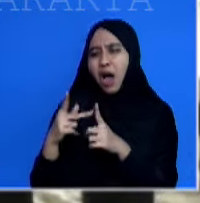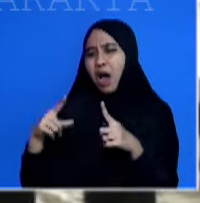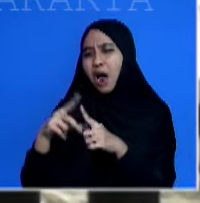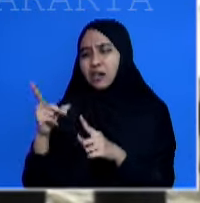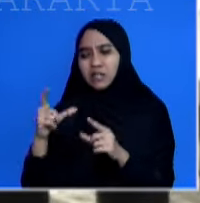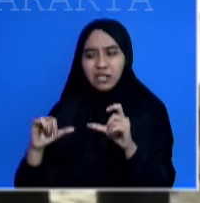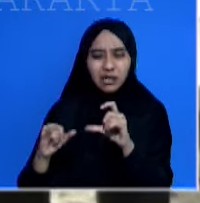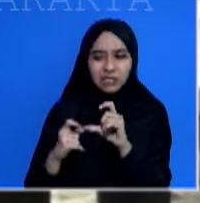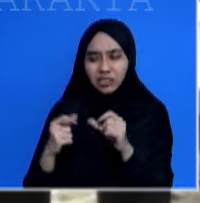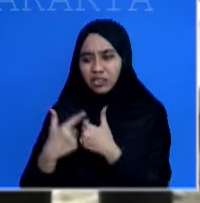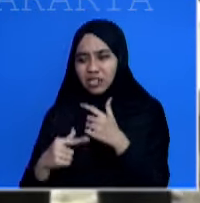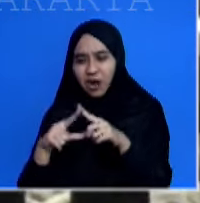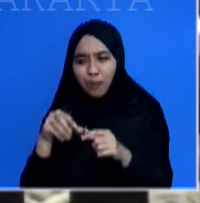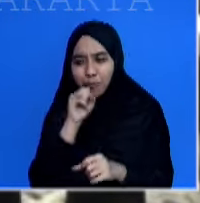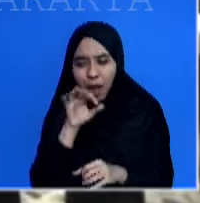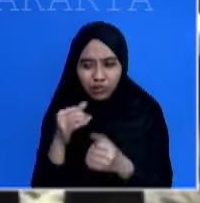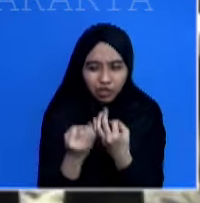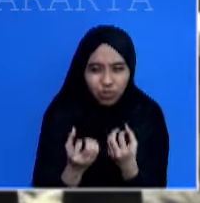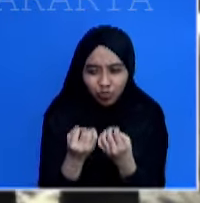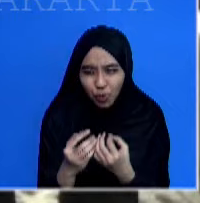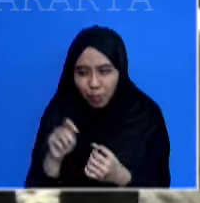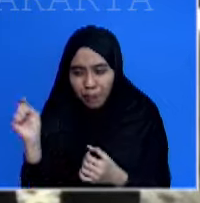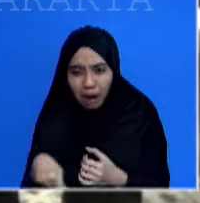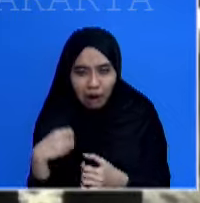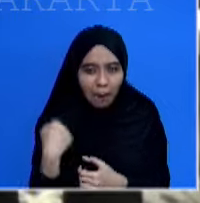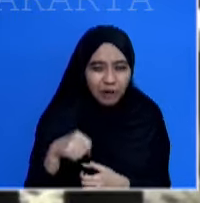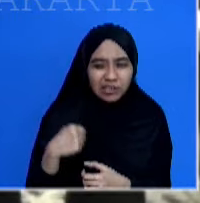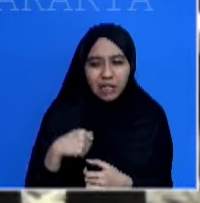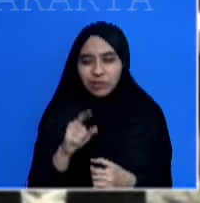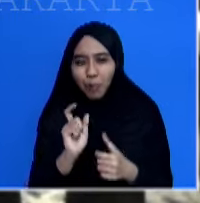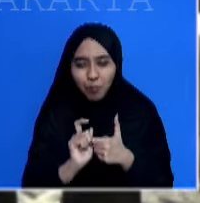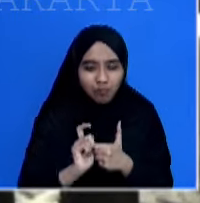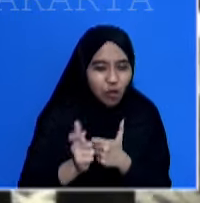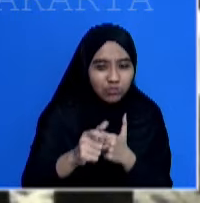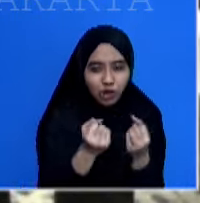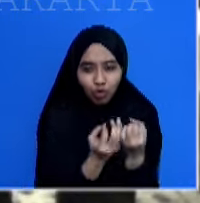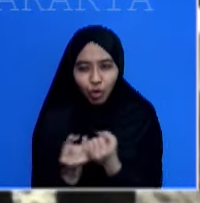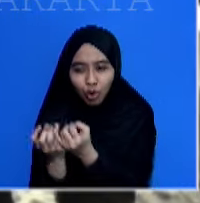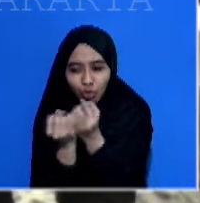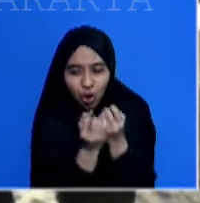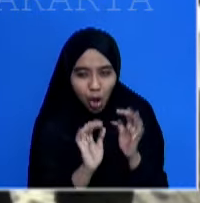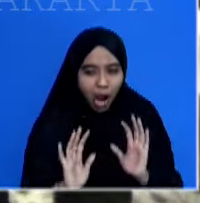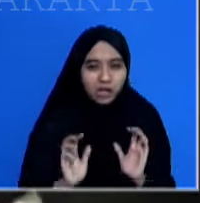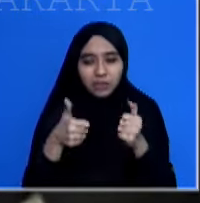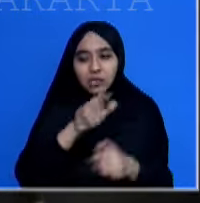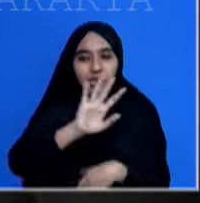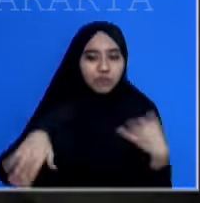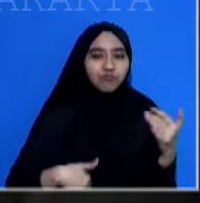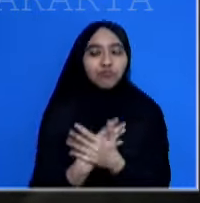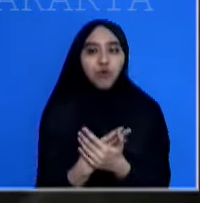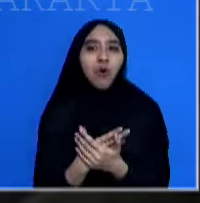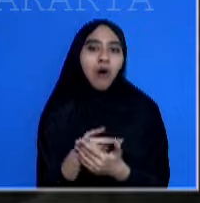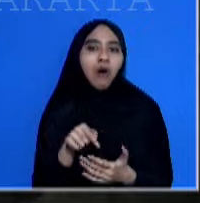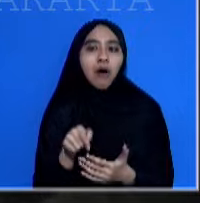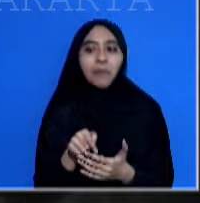hal tersebut belum bisa dihitung secara pasti. KPU masih melakukan proses menghitung dan meninjau hasil keseluruhan. Namun